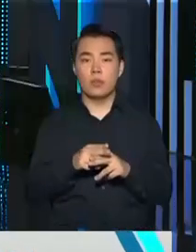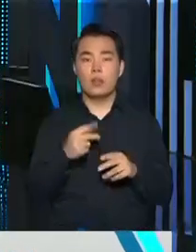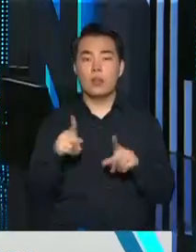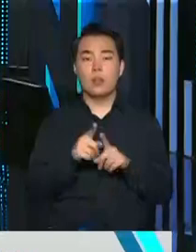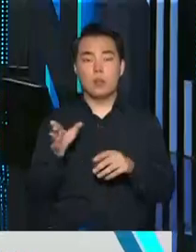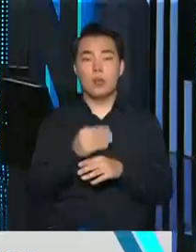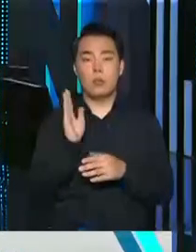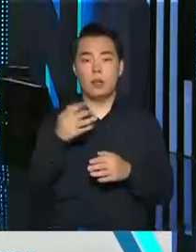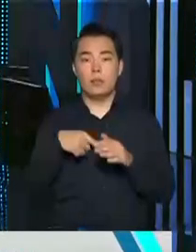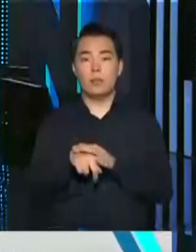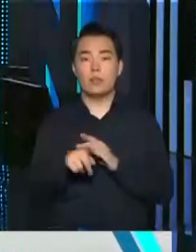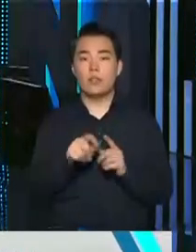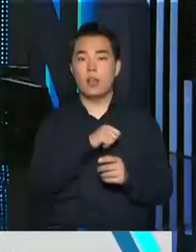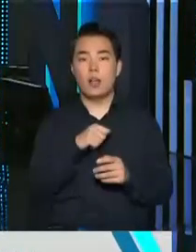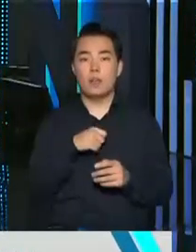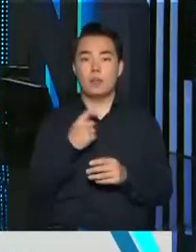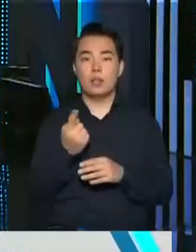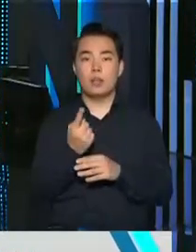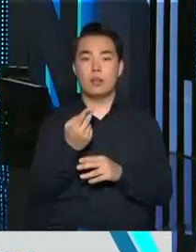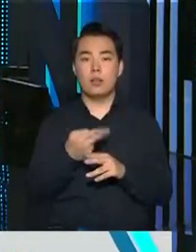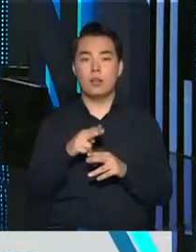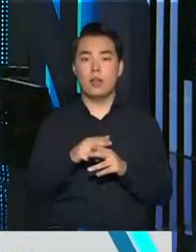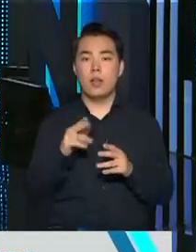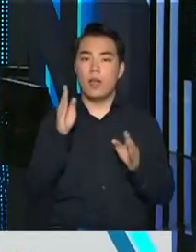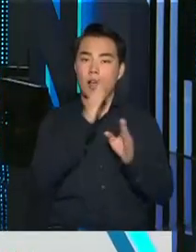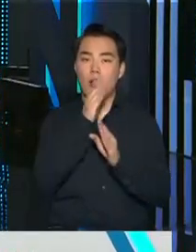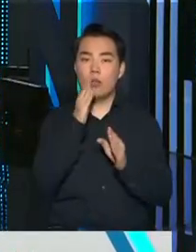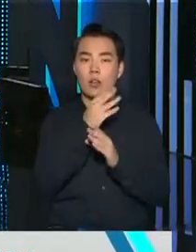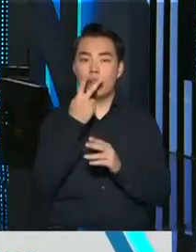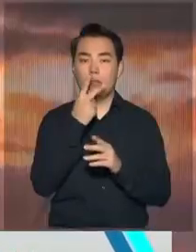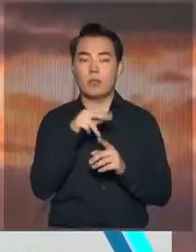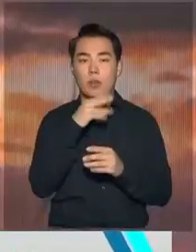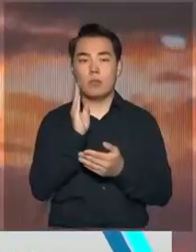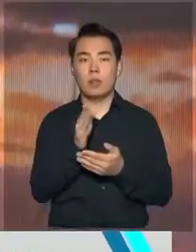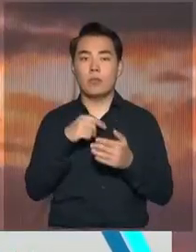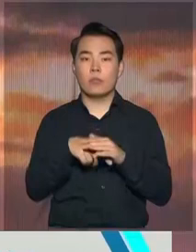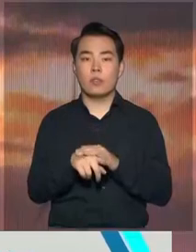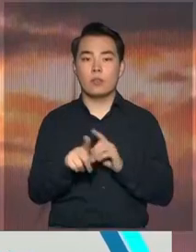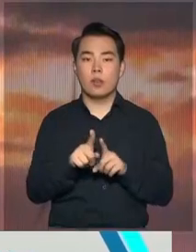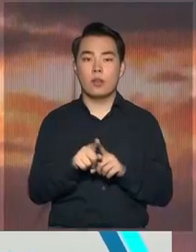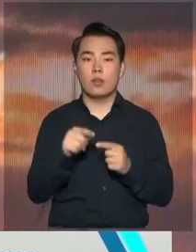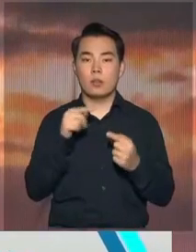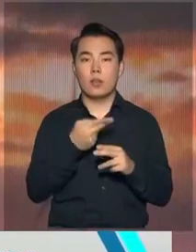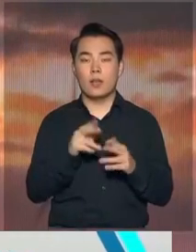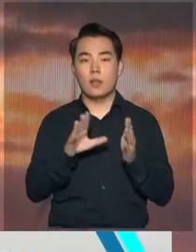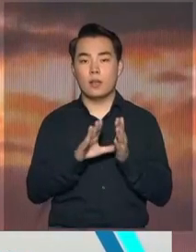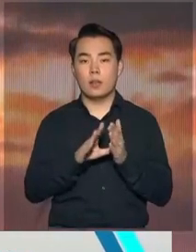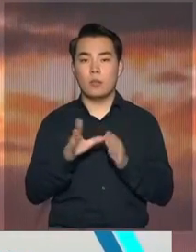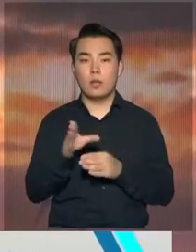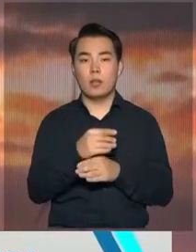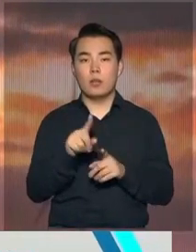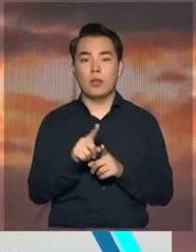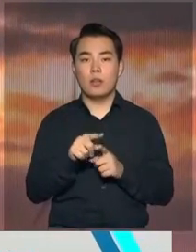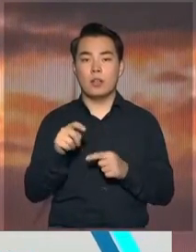негізгілеріне тоқталатын болсақ, бұл ең біріншісі бұл экологиялық айырмашылығы. Дәстүрлі энергетика тұрақты түрде отын